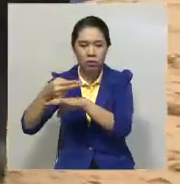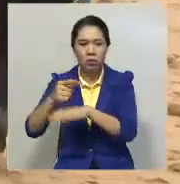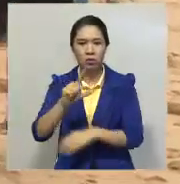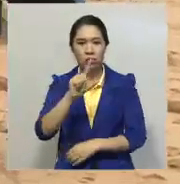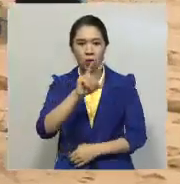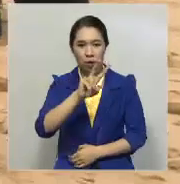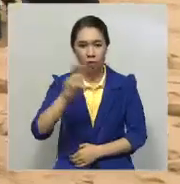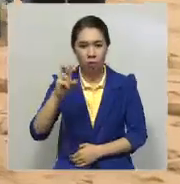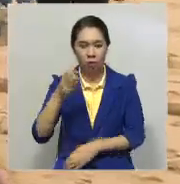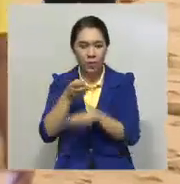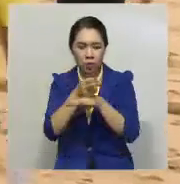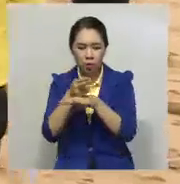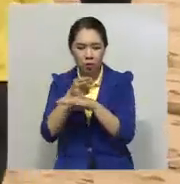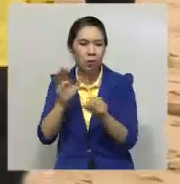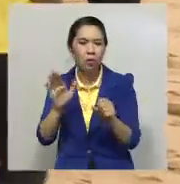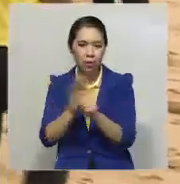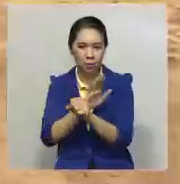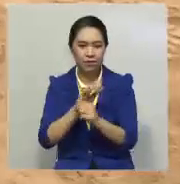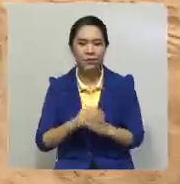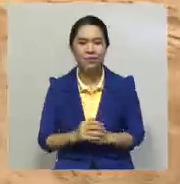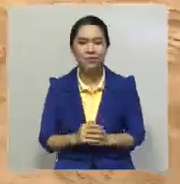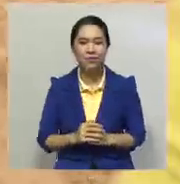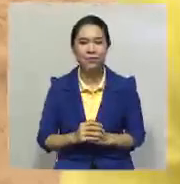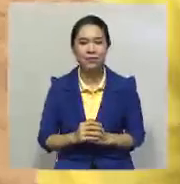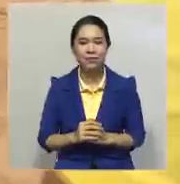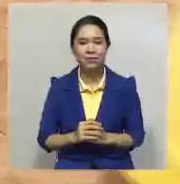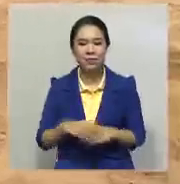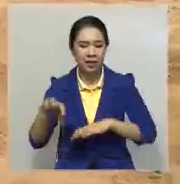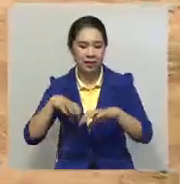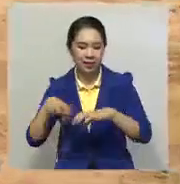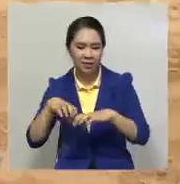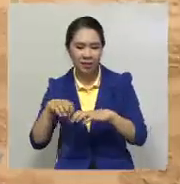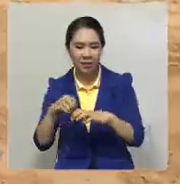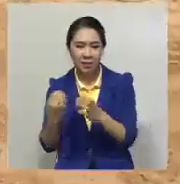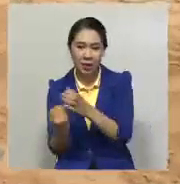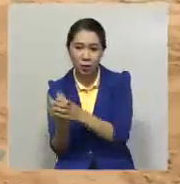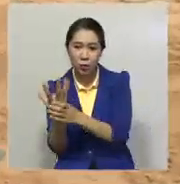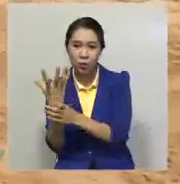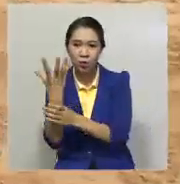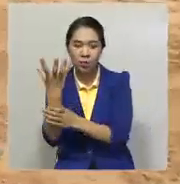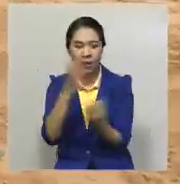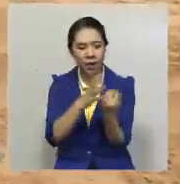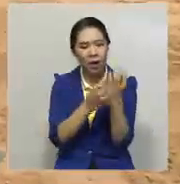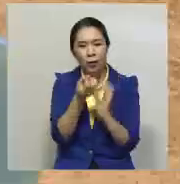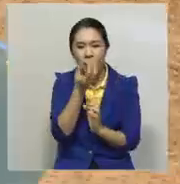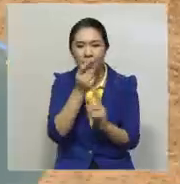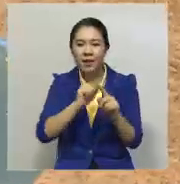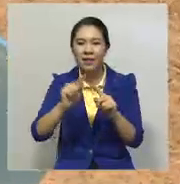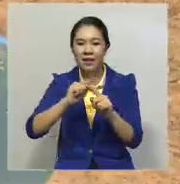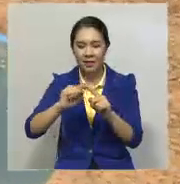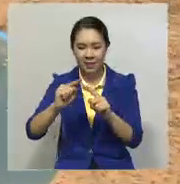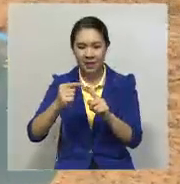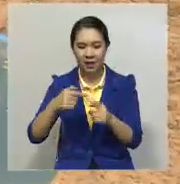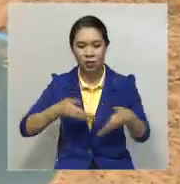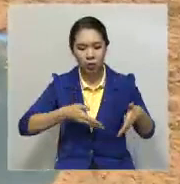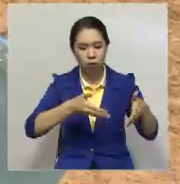วมีสภาพสมบูรณ์พร้อมใช้งานด้านการประดับตกแต่งไม้ประดับบริเวณพระลานพระราชวังดุสิตและบริเวณถ